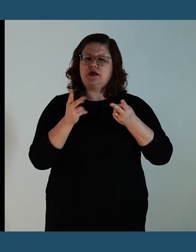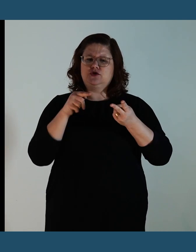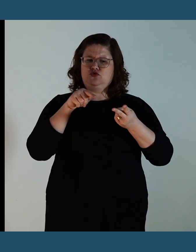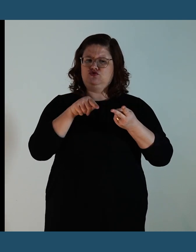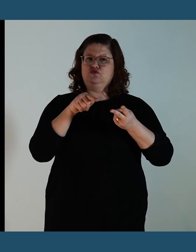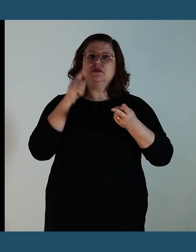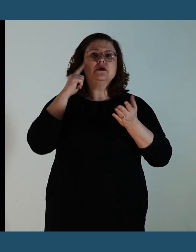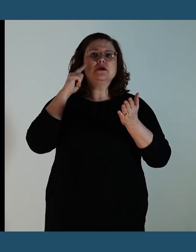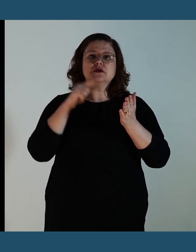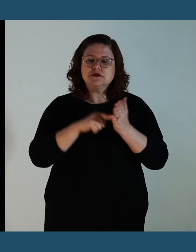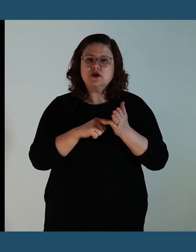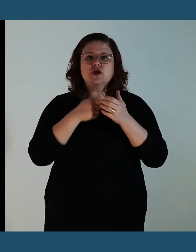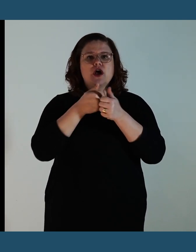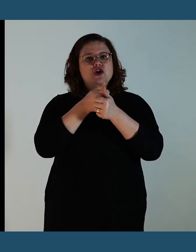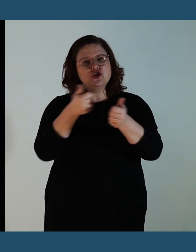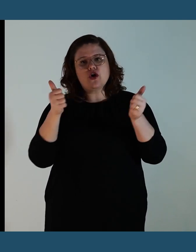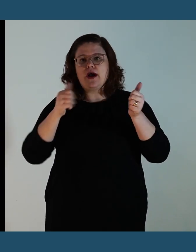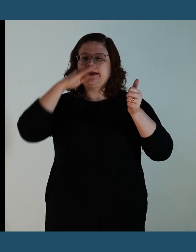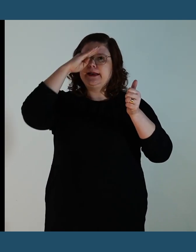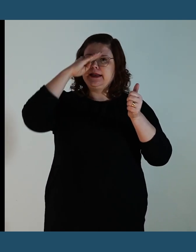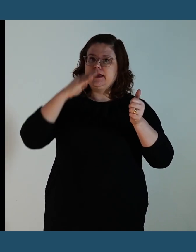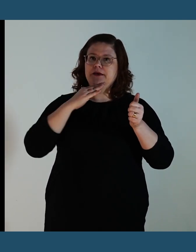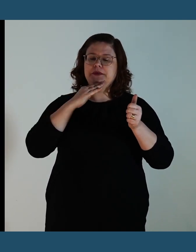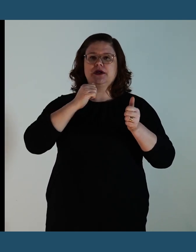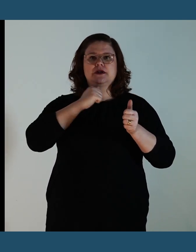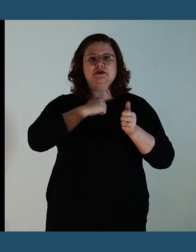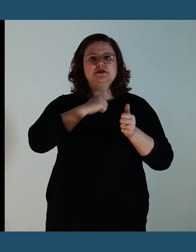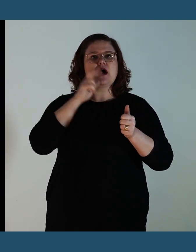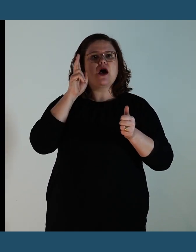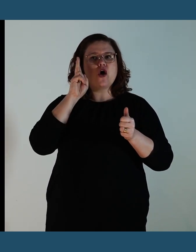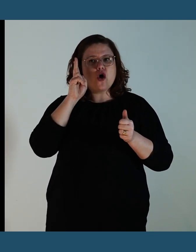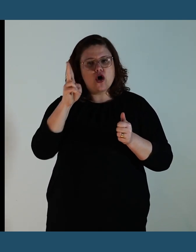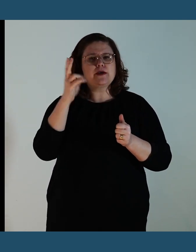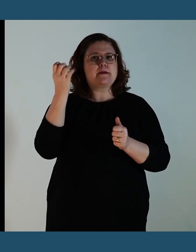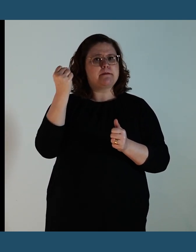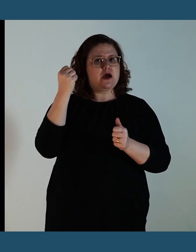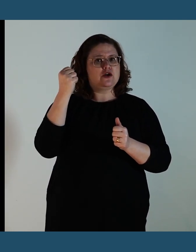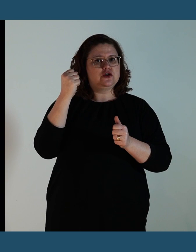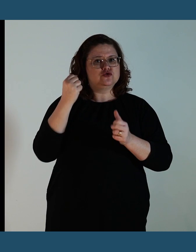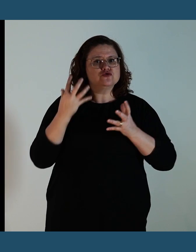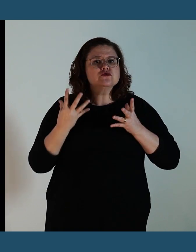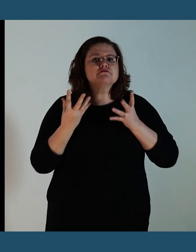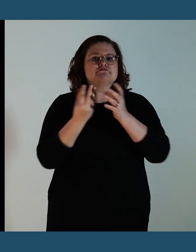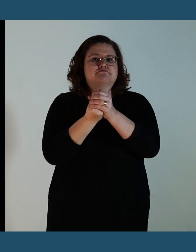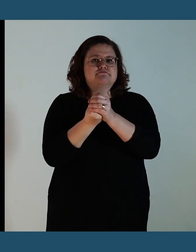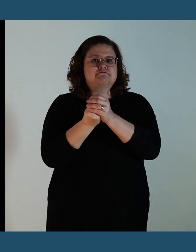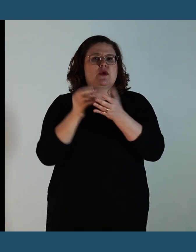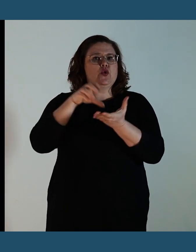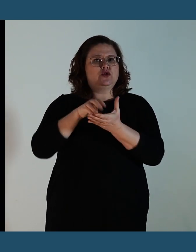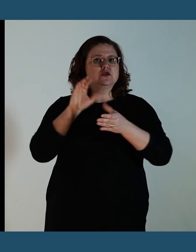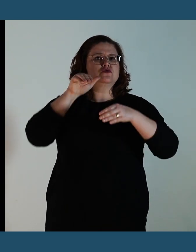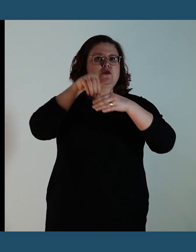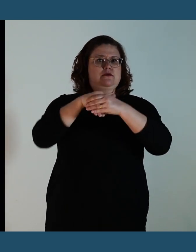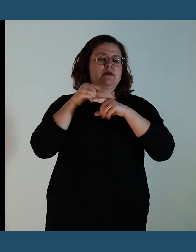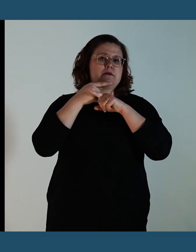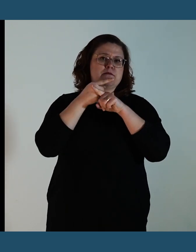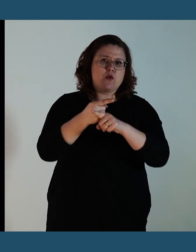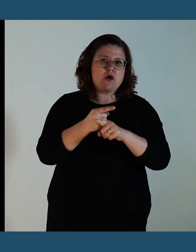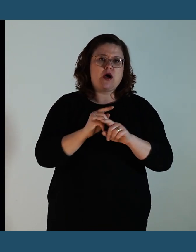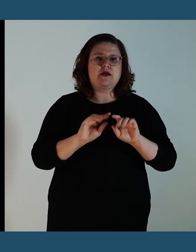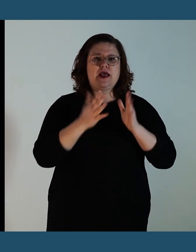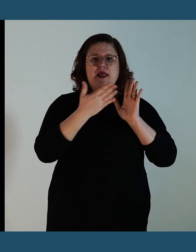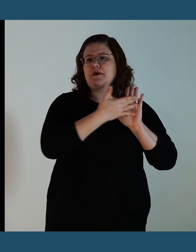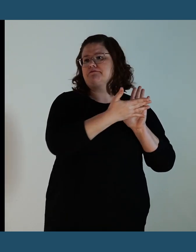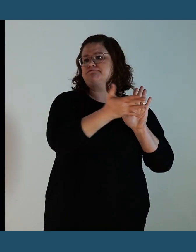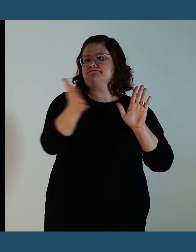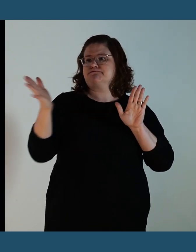tarkoittaakin sitä, että jokaiselle ihmiselle annetaan tosiasialliset mahdollisuudet osallisuuteen yhteiskunnassa kaikilla